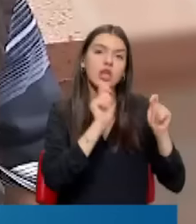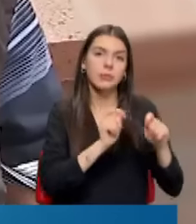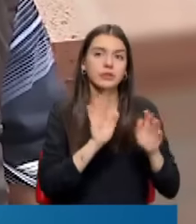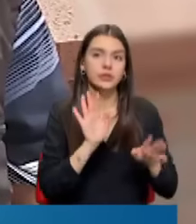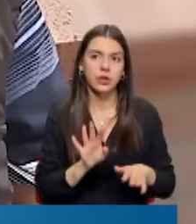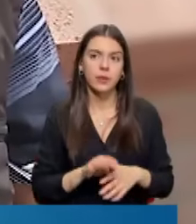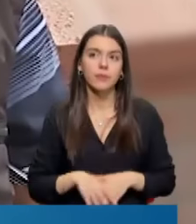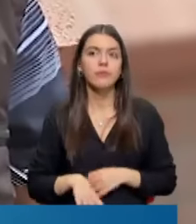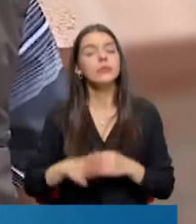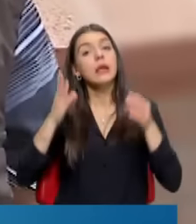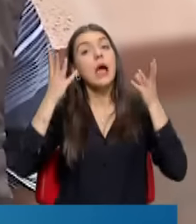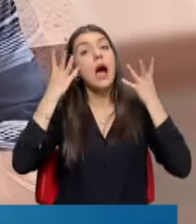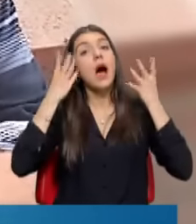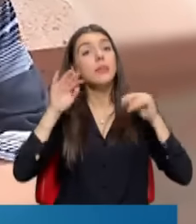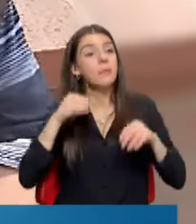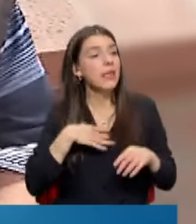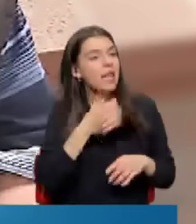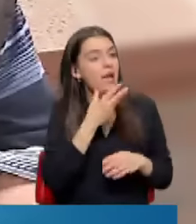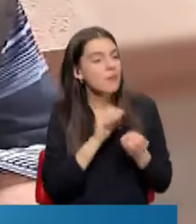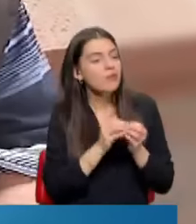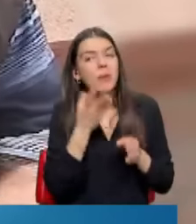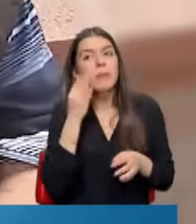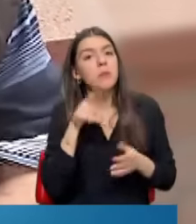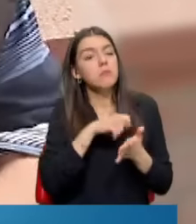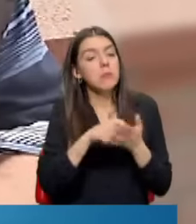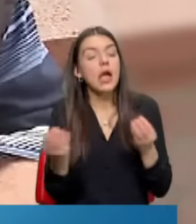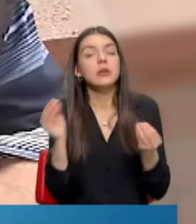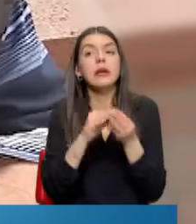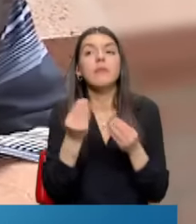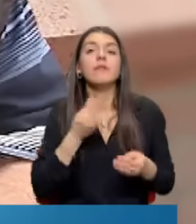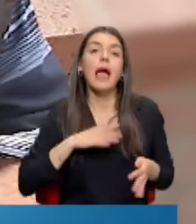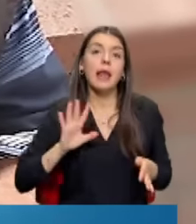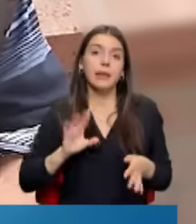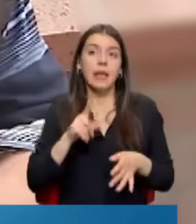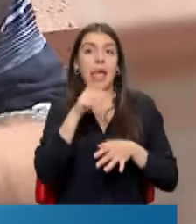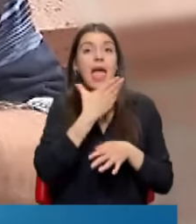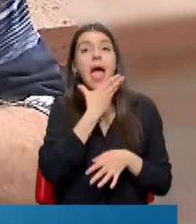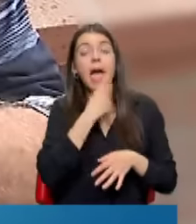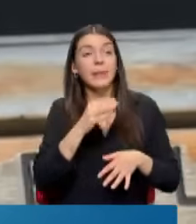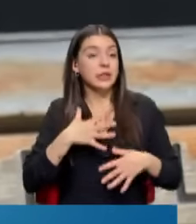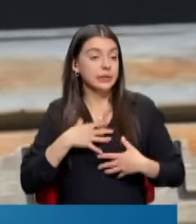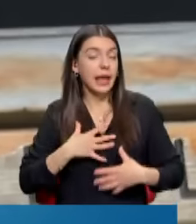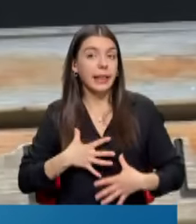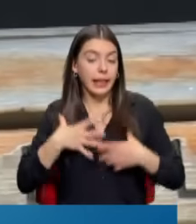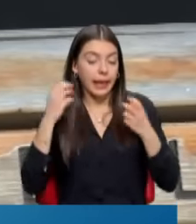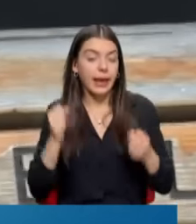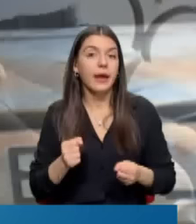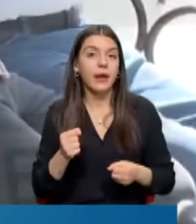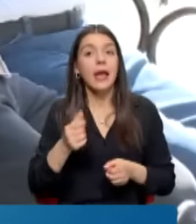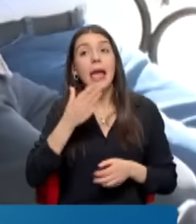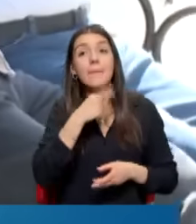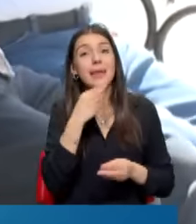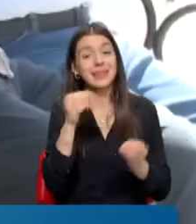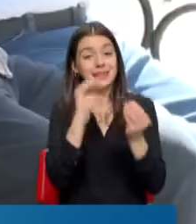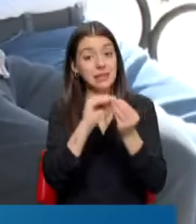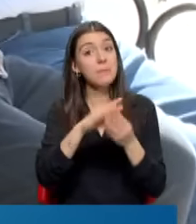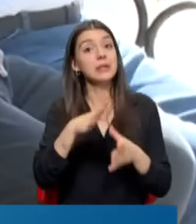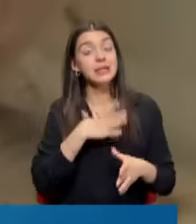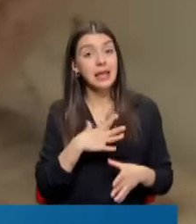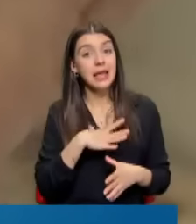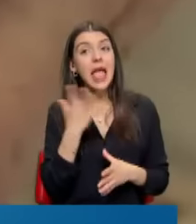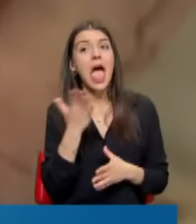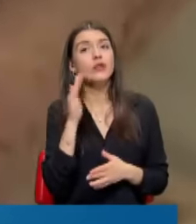elbette. Anlamadılar emeklinin derdini. Maaşlara zam vermediler. Ha bugün hayarın emeklinin canını boğazına çıkardılar. Emekli seyyanen zam isterken en